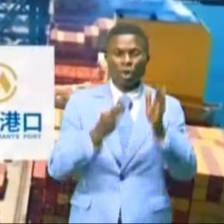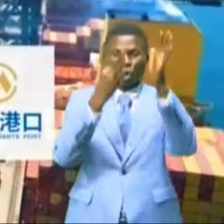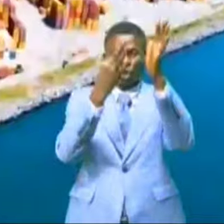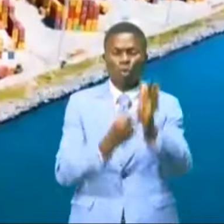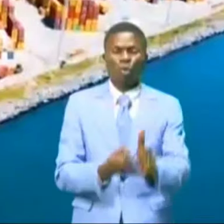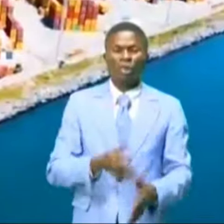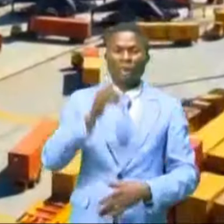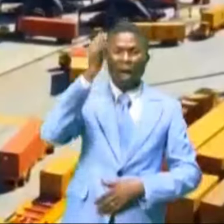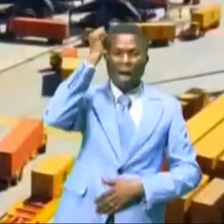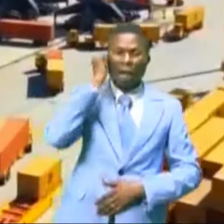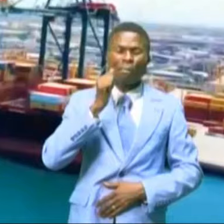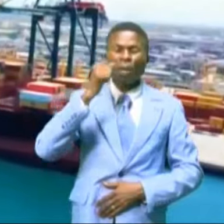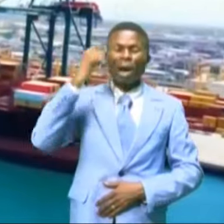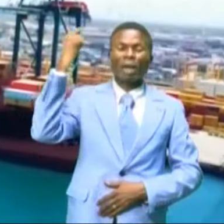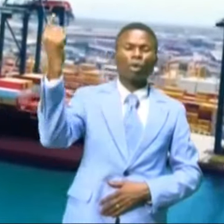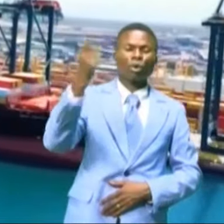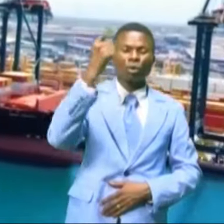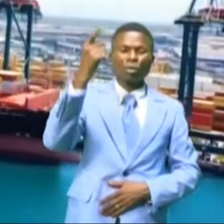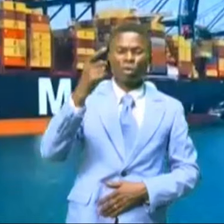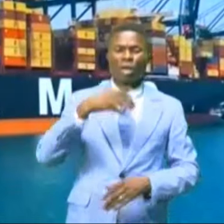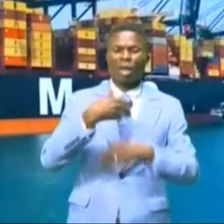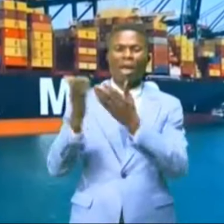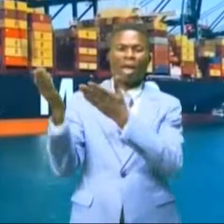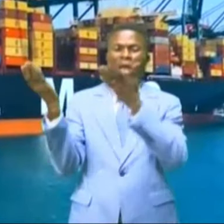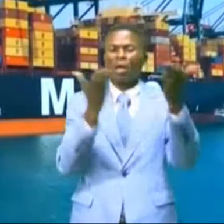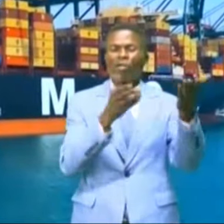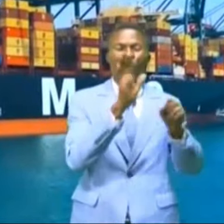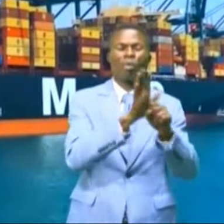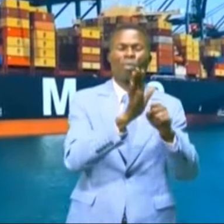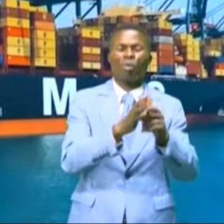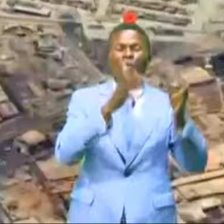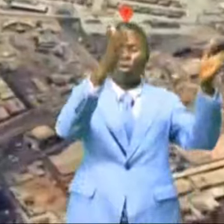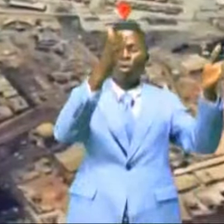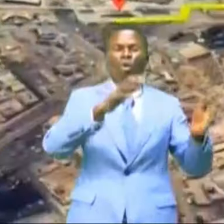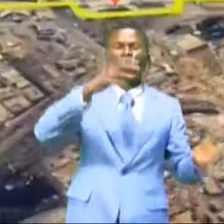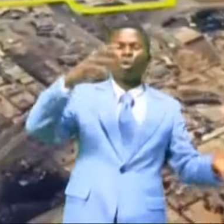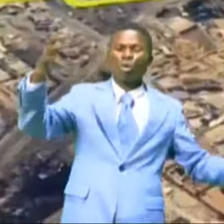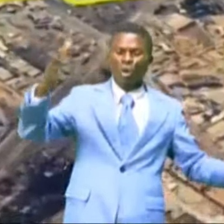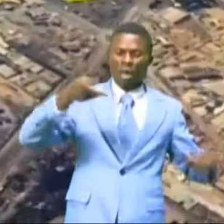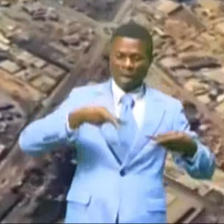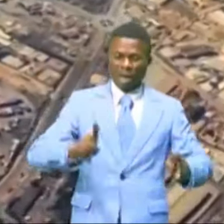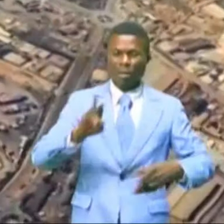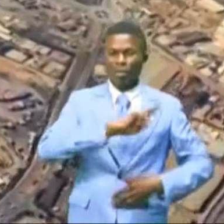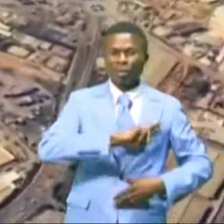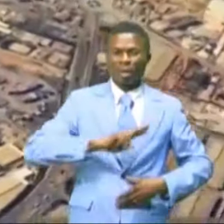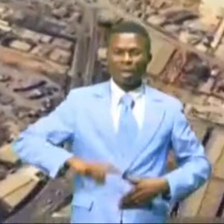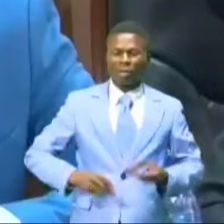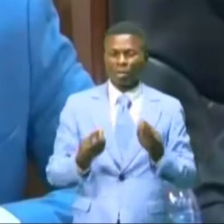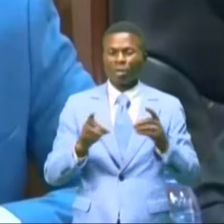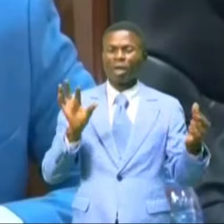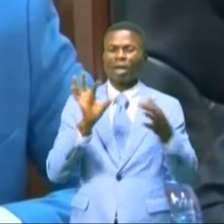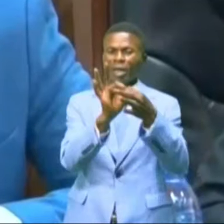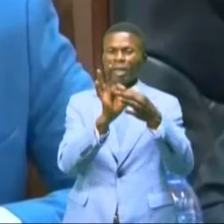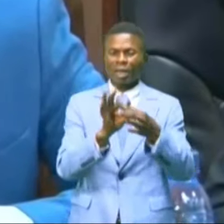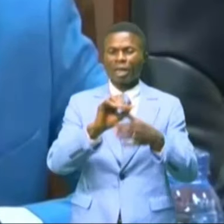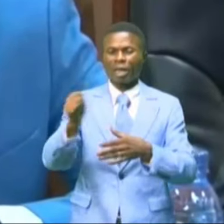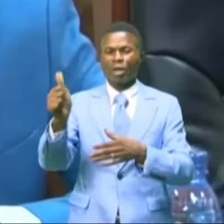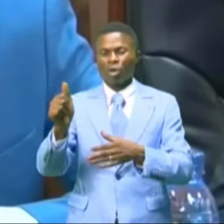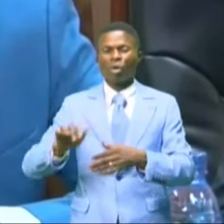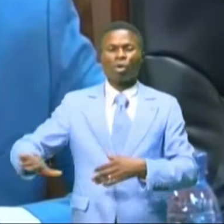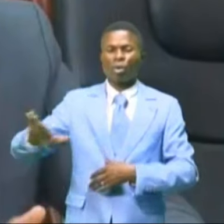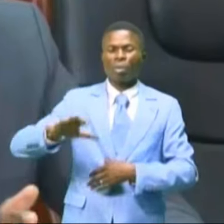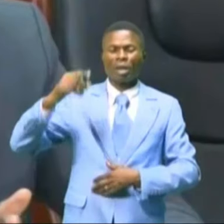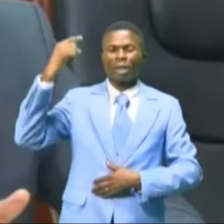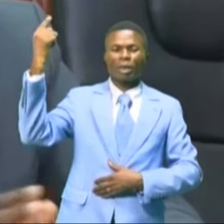dans le monde et qui assurent le transport des milliers de containers va permettre à la RDC d'être mieux connectée aux autres parties de la